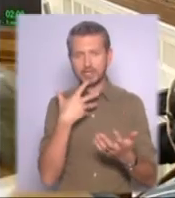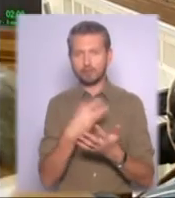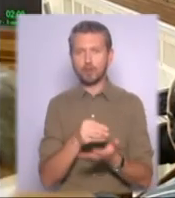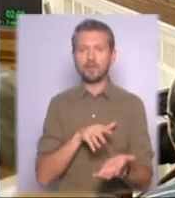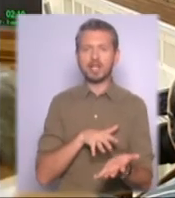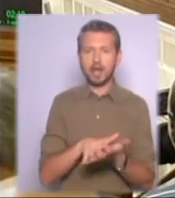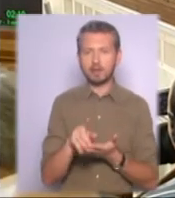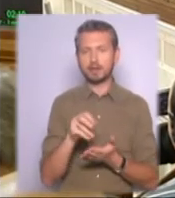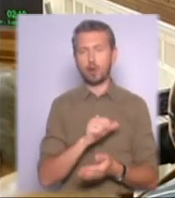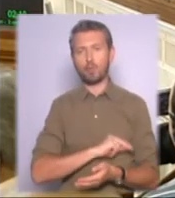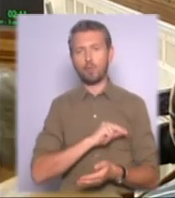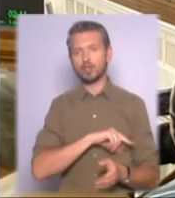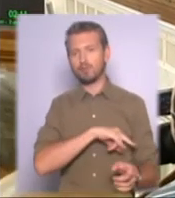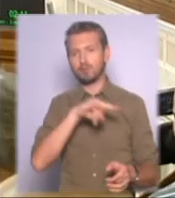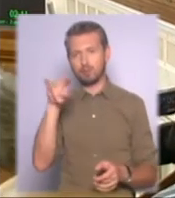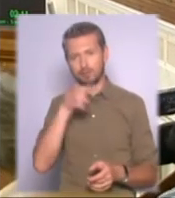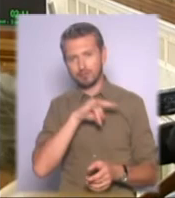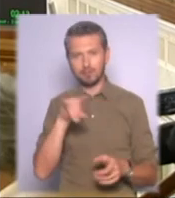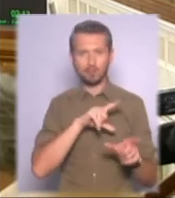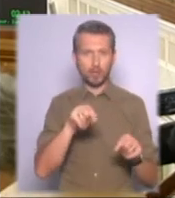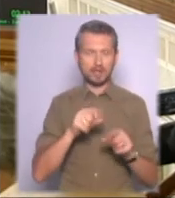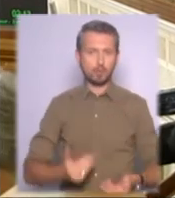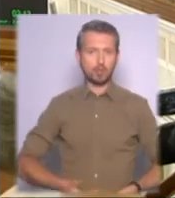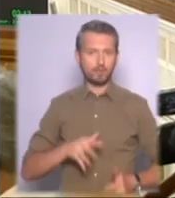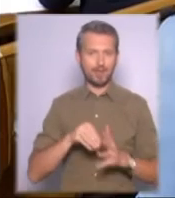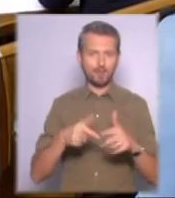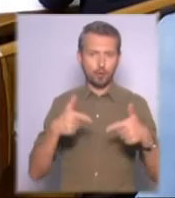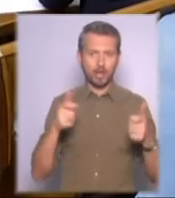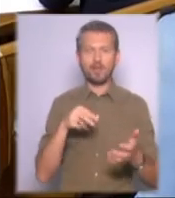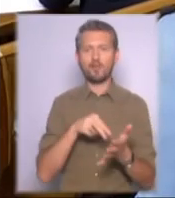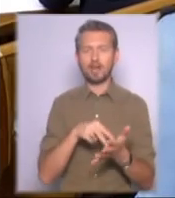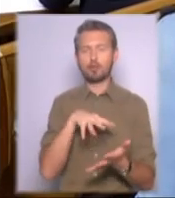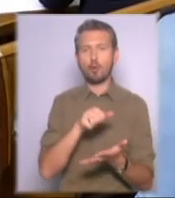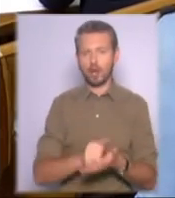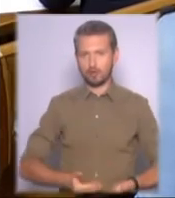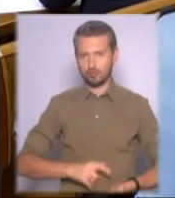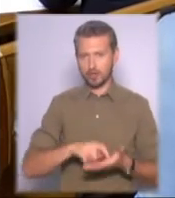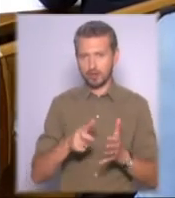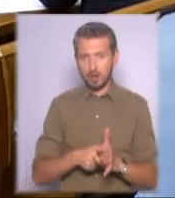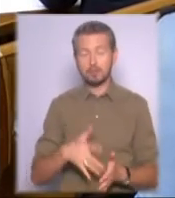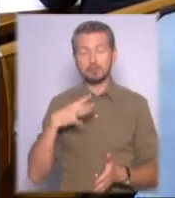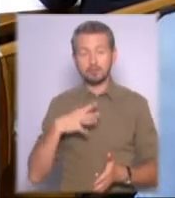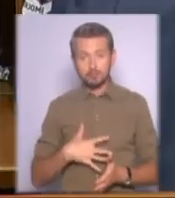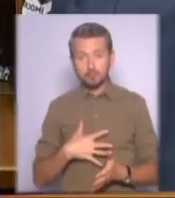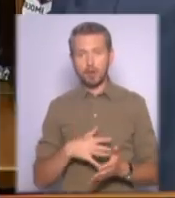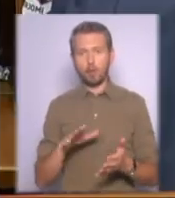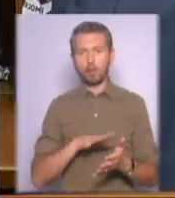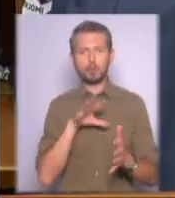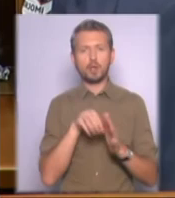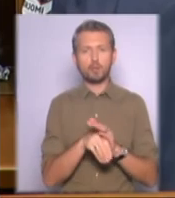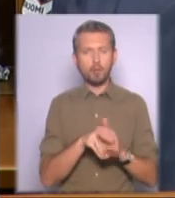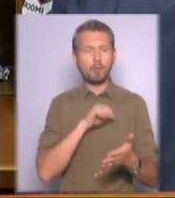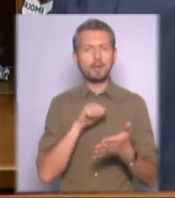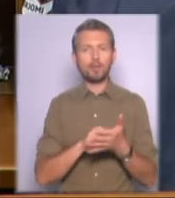поїздки і перельоти, проживання в готелях та вартість оренди житла. Нардепам доведеться опублікувати тексти всіх своїх запитів, а також стенограми